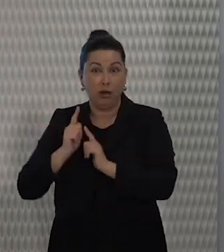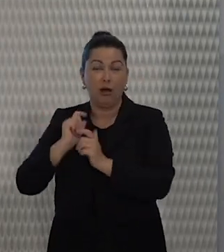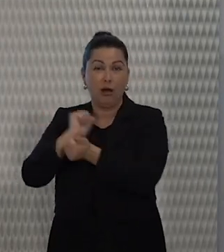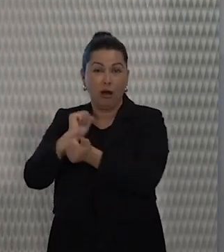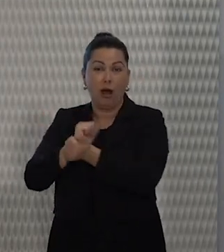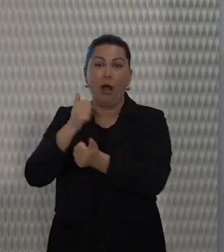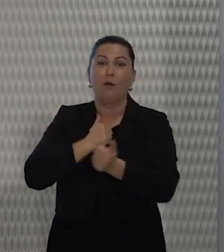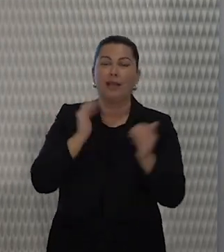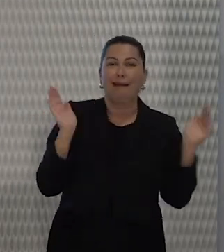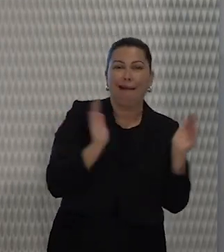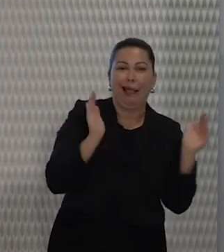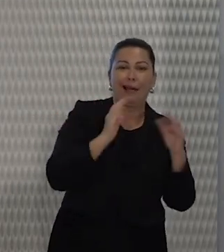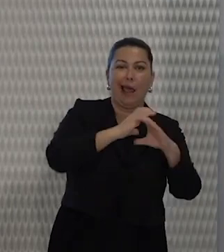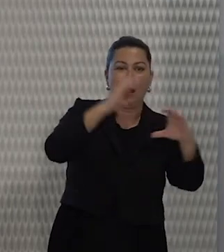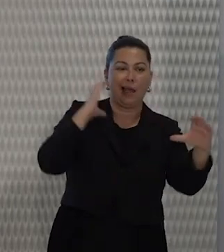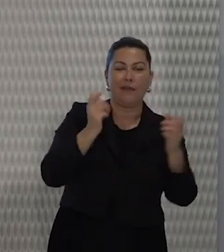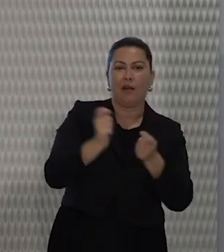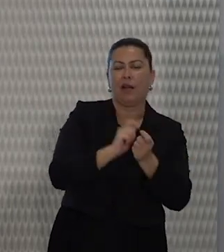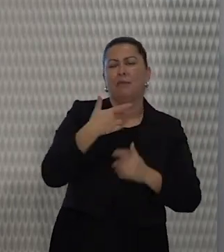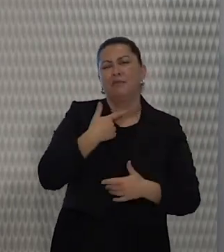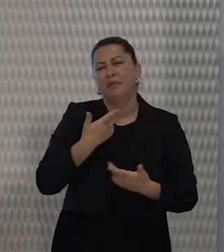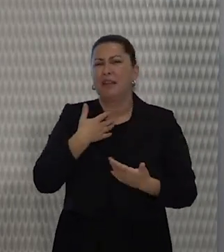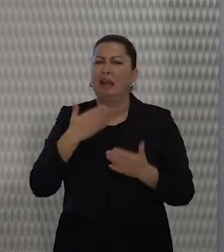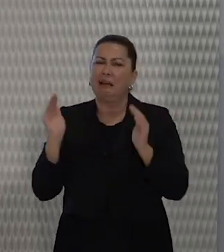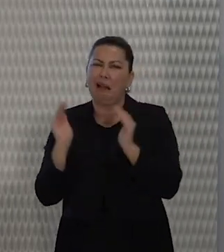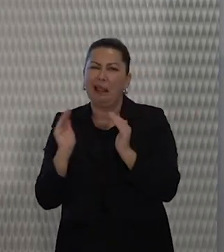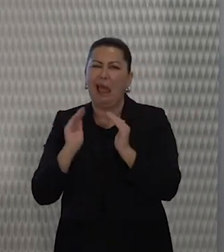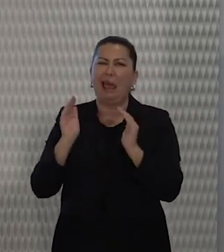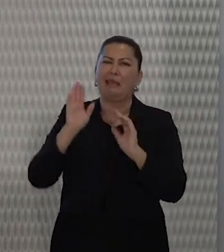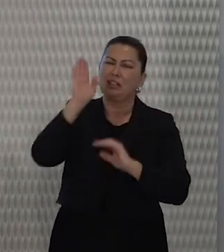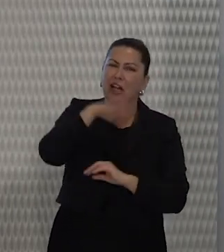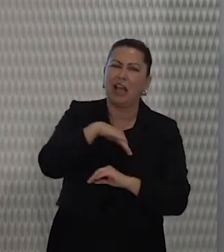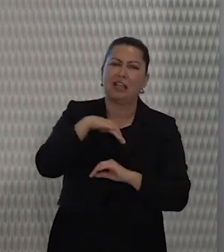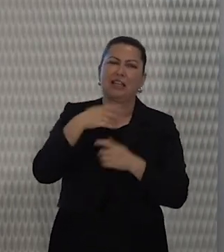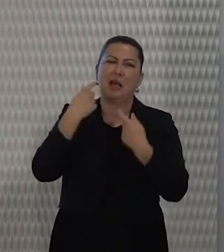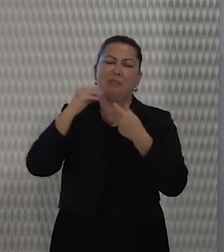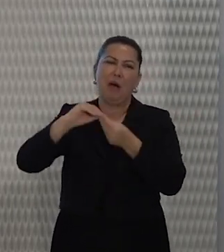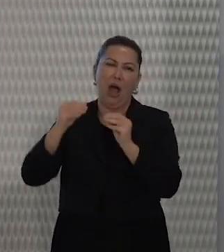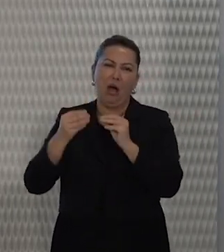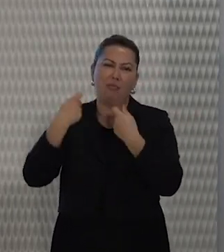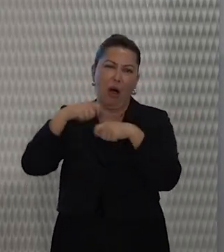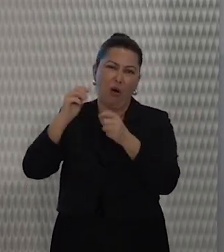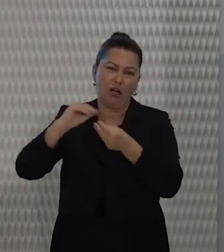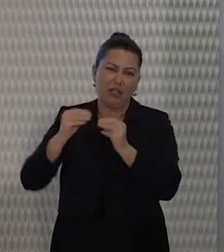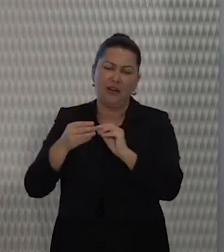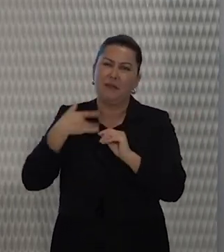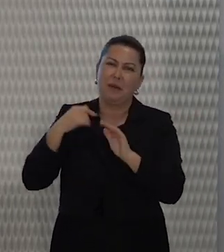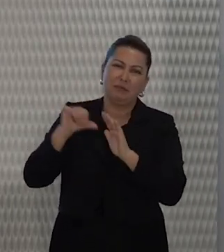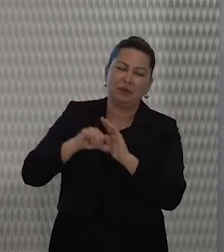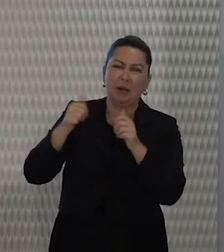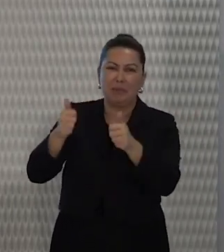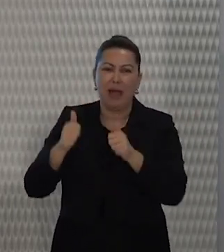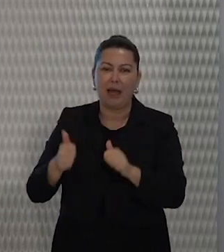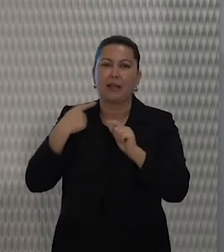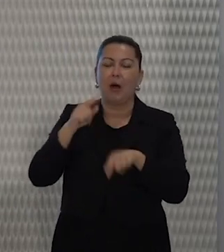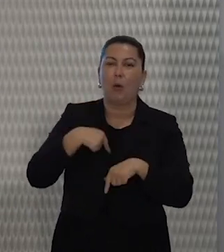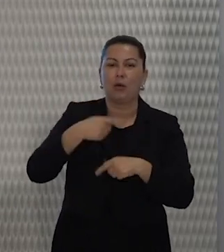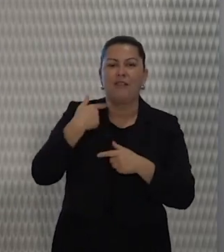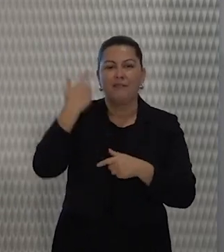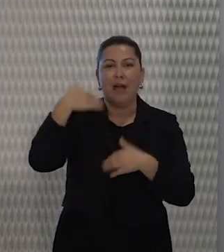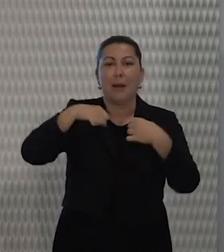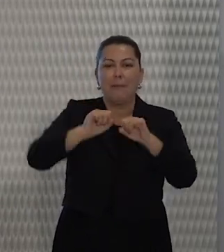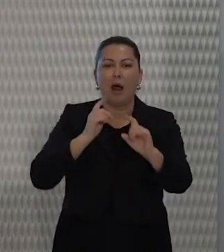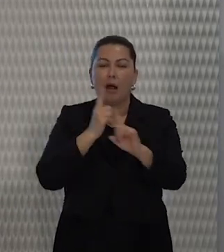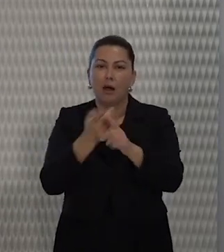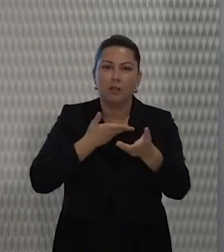Wir hatten so ein kleines marodes Baugeschäft, das immer mehr pleite als lebendig war. Und ich weiß es bis heute nicht, wie ich den Banker überreden konnte, mir dann